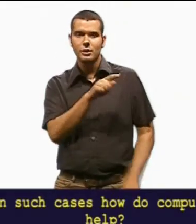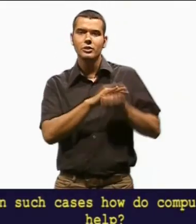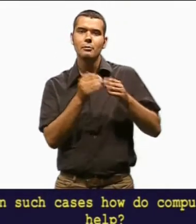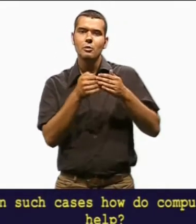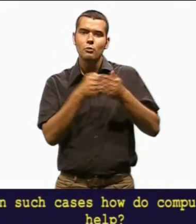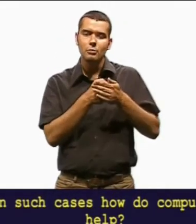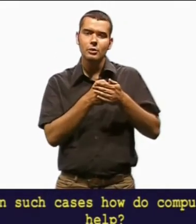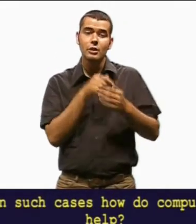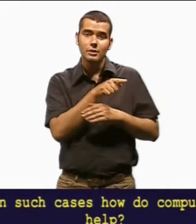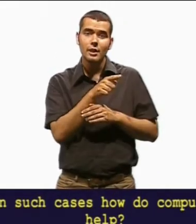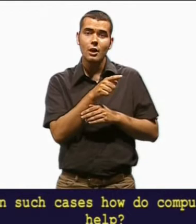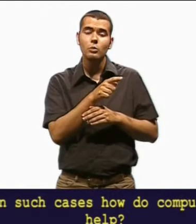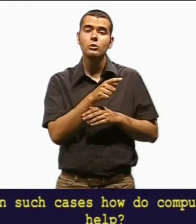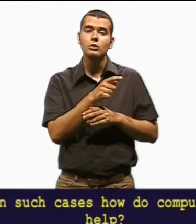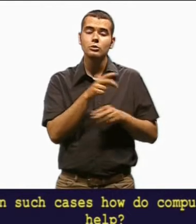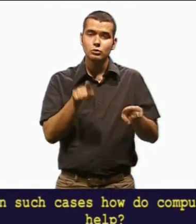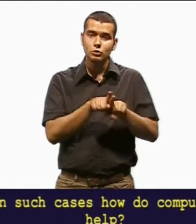-computer Kif jistajjen?